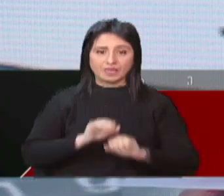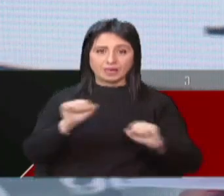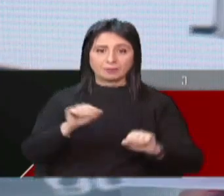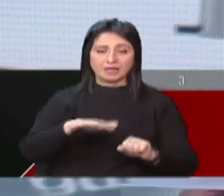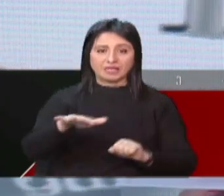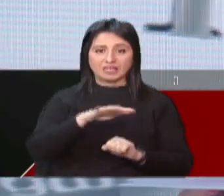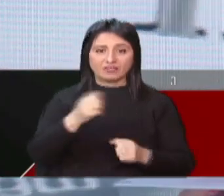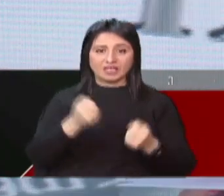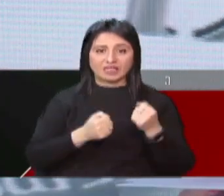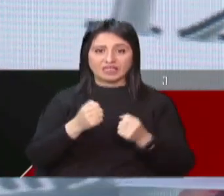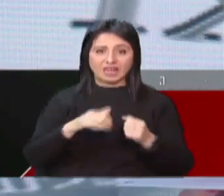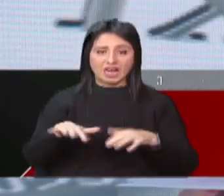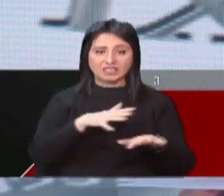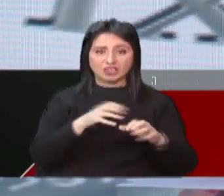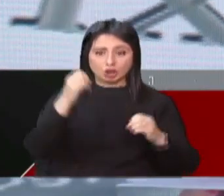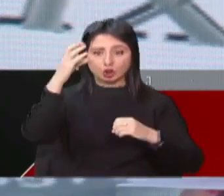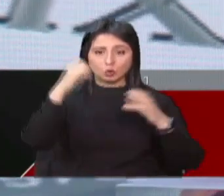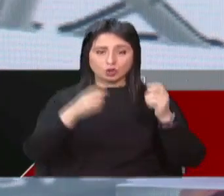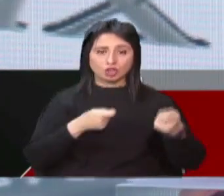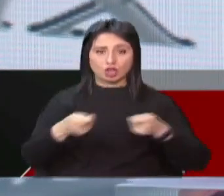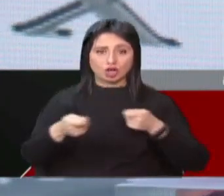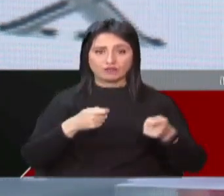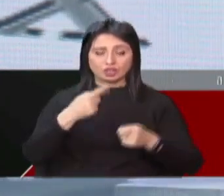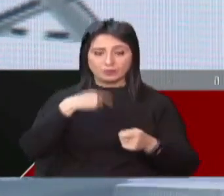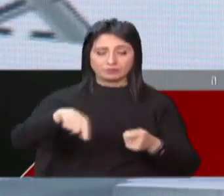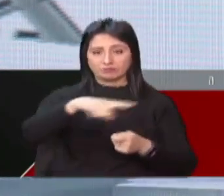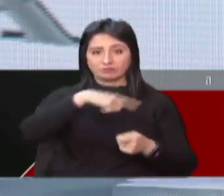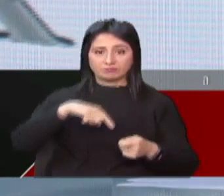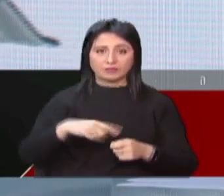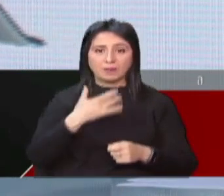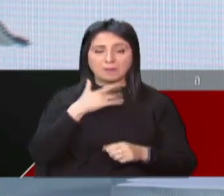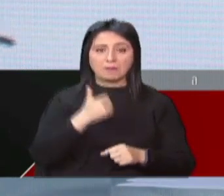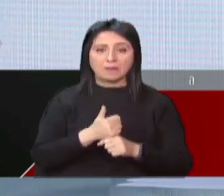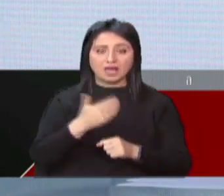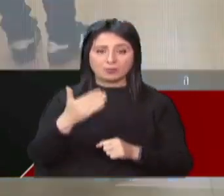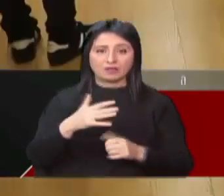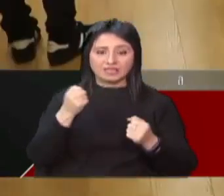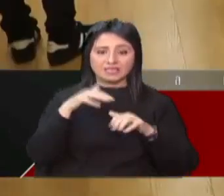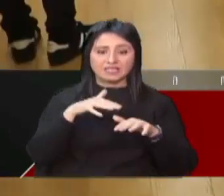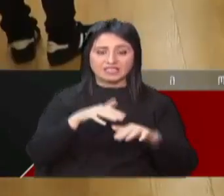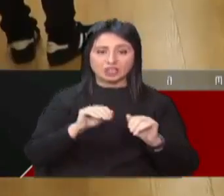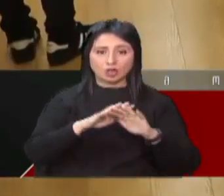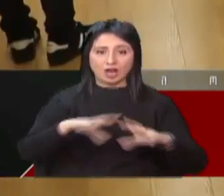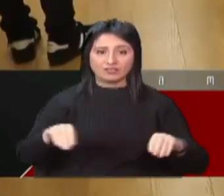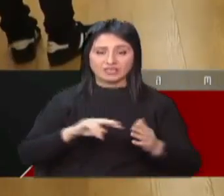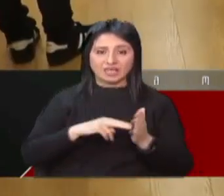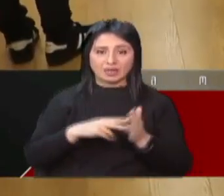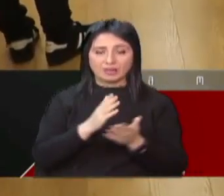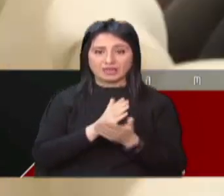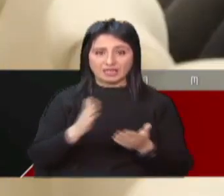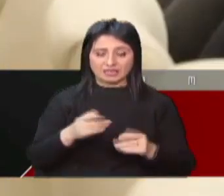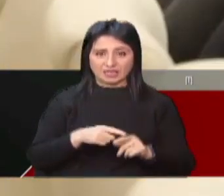Ta moidanze sa transporto nakat shuknishnebi da regulirebs aghnishnule gadatsqadeleba meris pridan satsobebis gantvirtvis gegmis